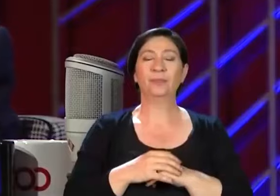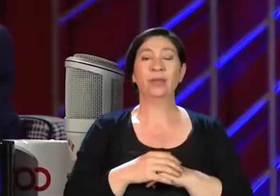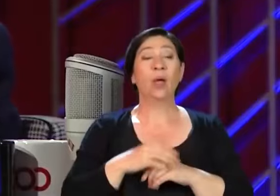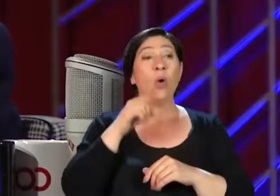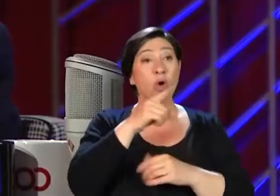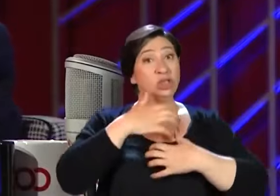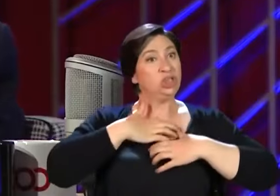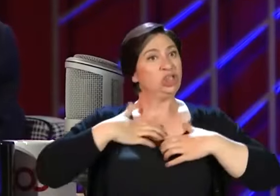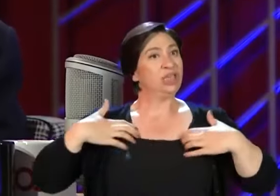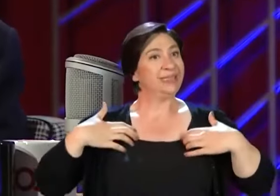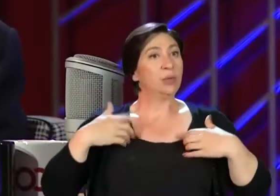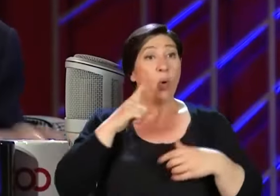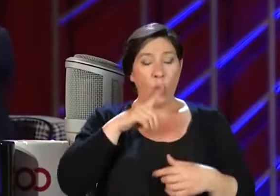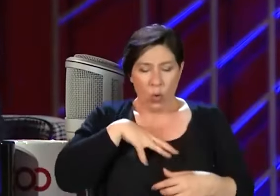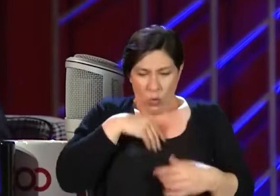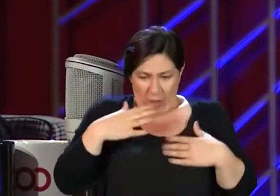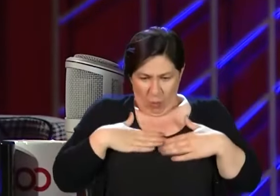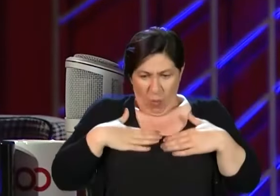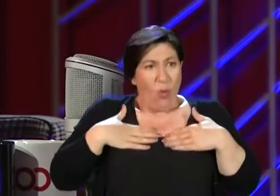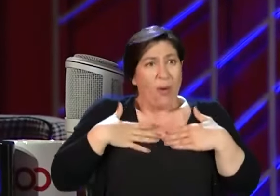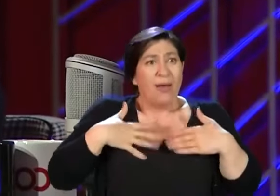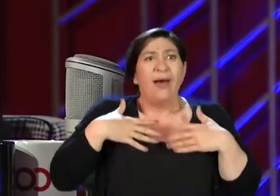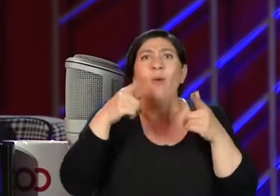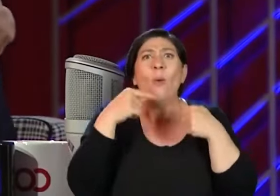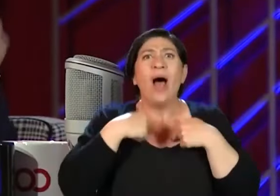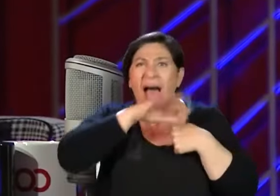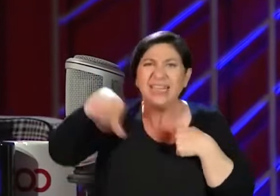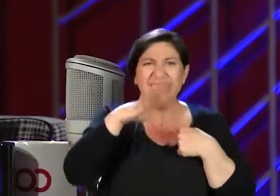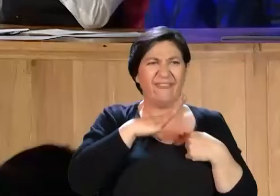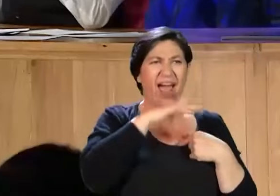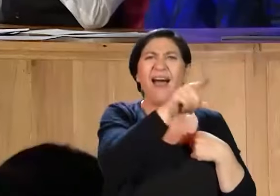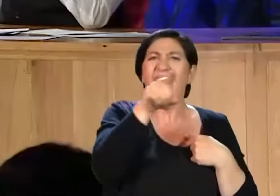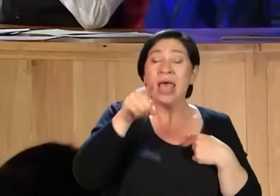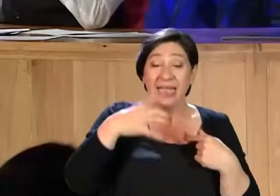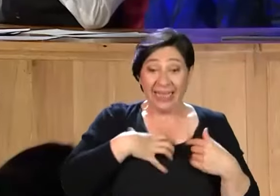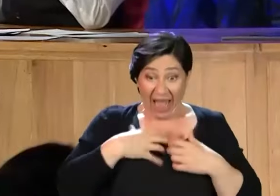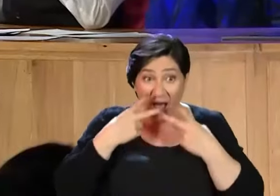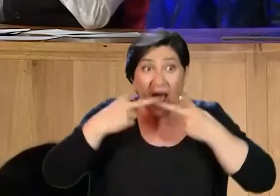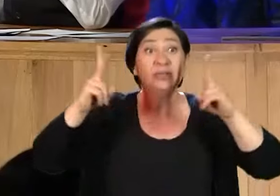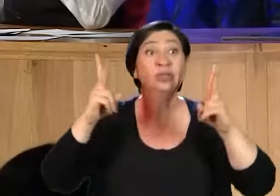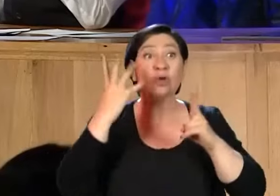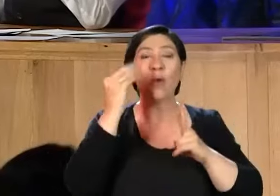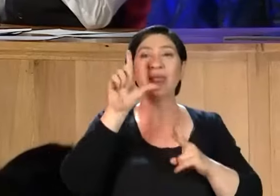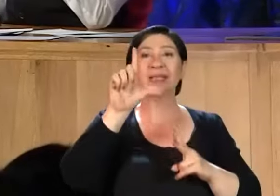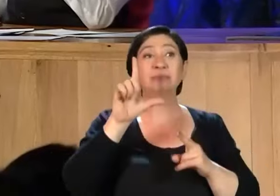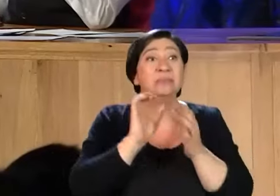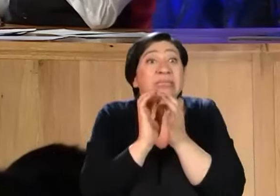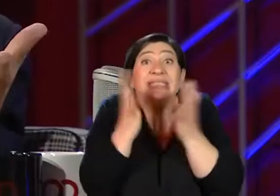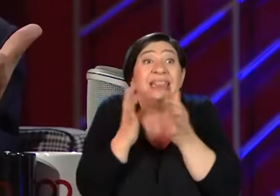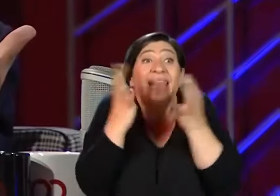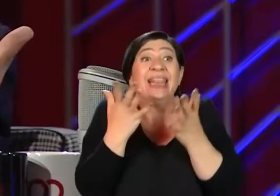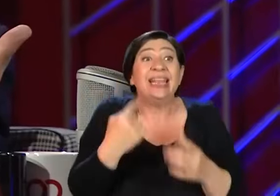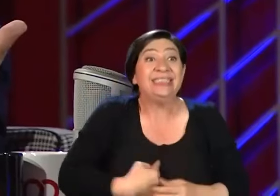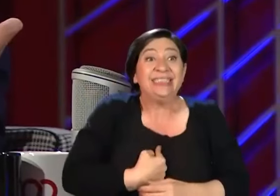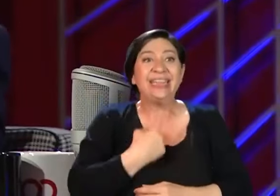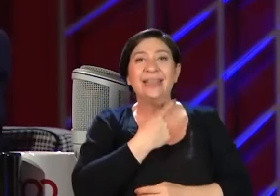o cesaret yani o ruh. Evet. Hani aslında herkeste var o. Hmm. Açığa çıkarmak lazım. Hmm. Neden hissetti bu